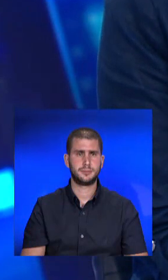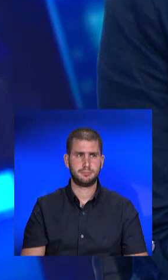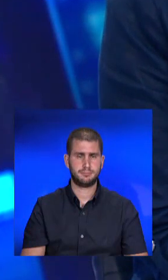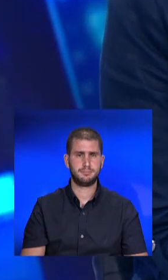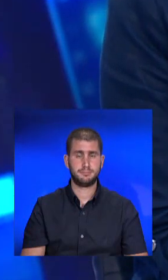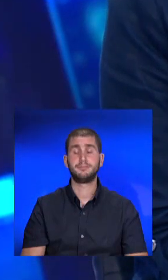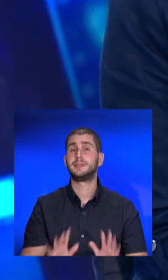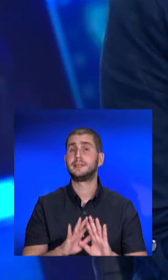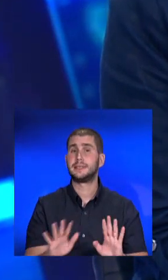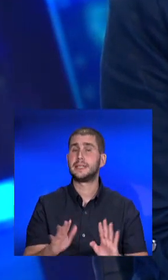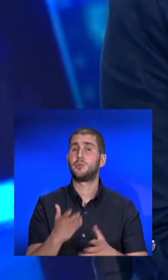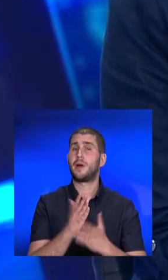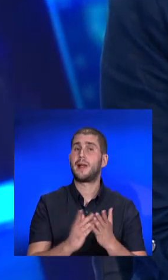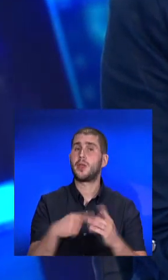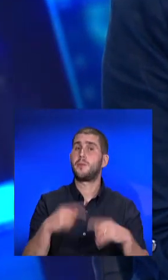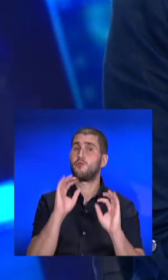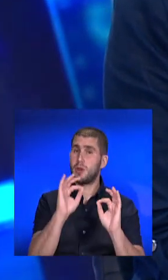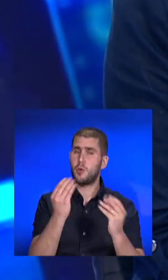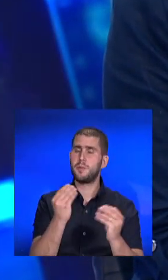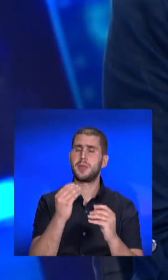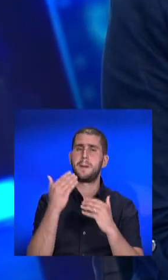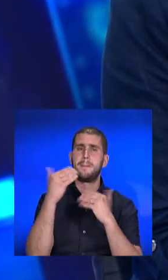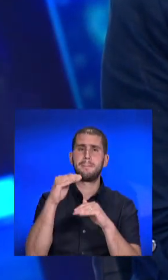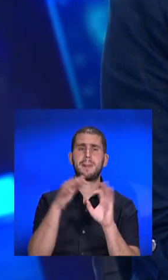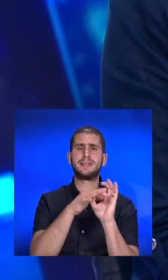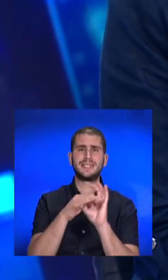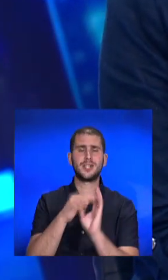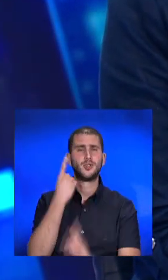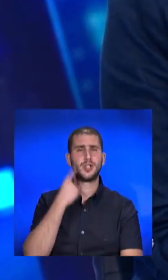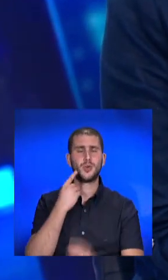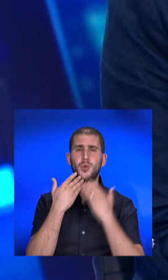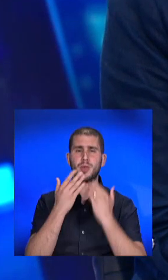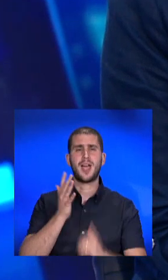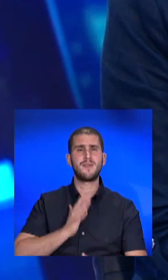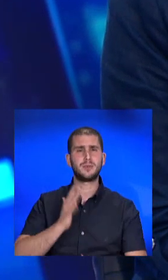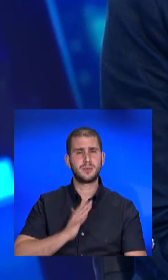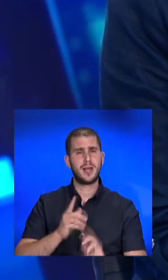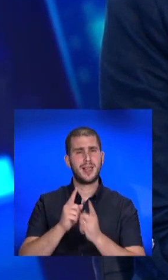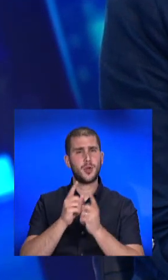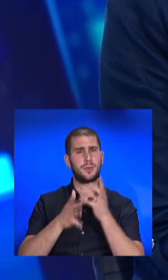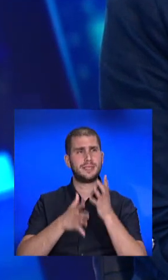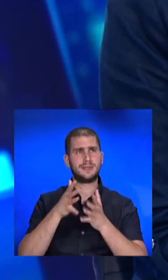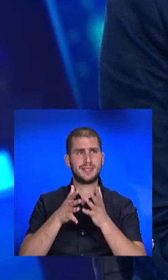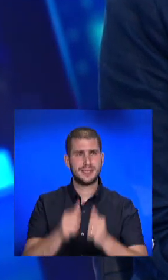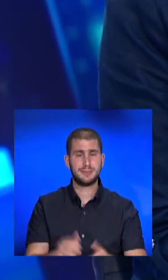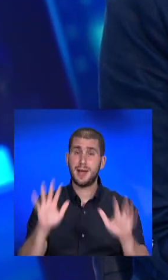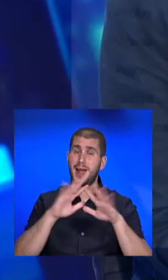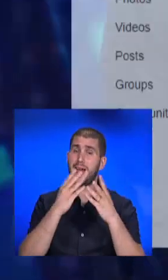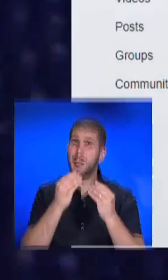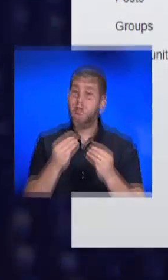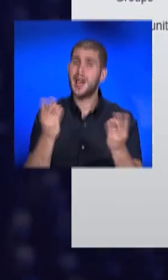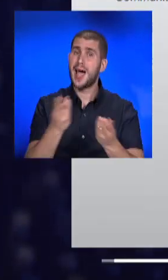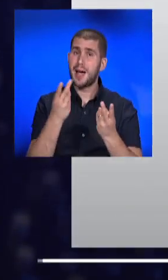זהו, סיימנו את חלקנו ביום שלכם, מיד עוד פרק בסדרה שחיתות. תודה רבה לרפאל בוסידן על התרגום לשפת הסימנים, לילה טוב. חפשו